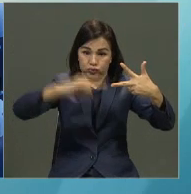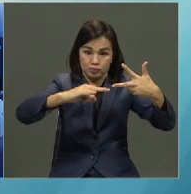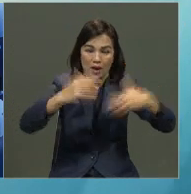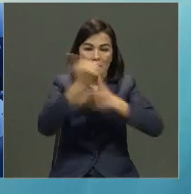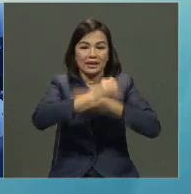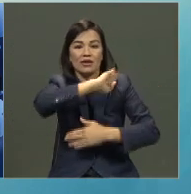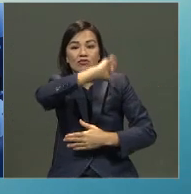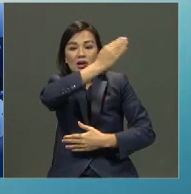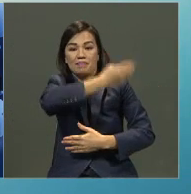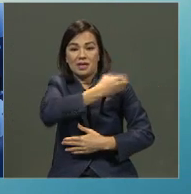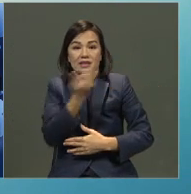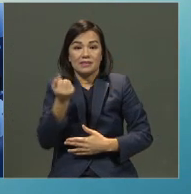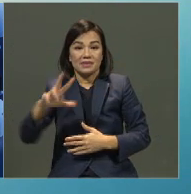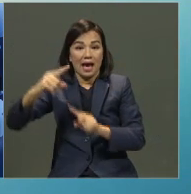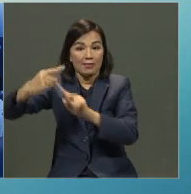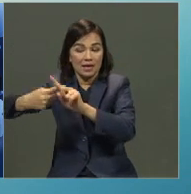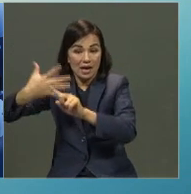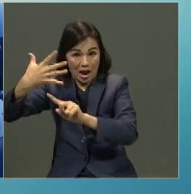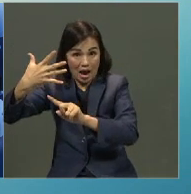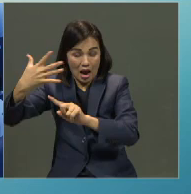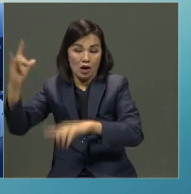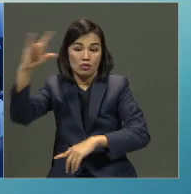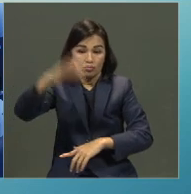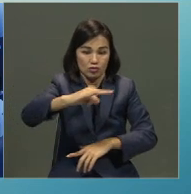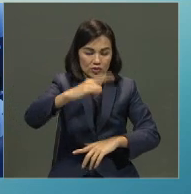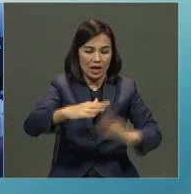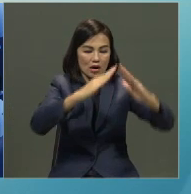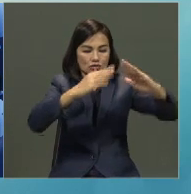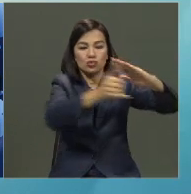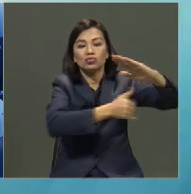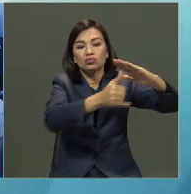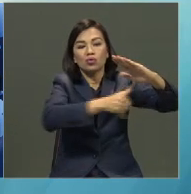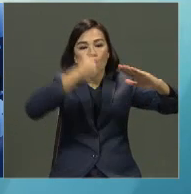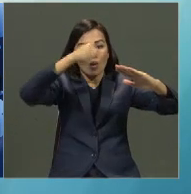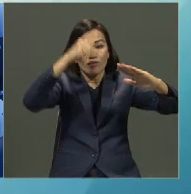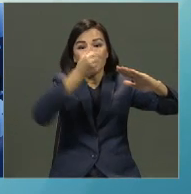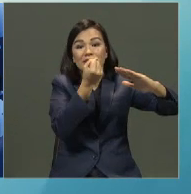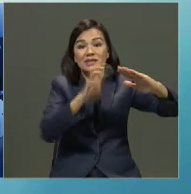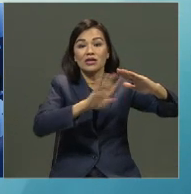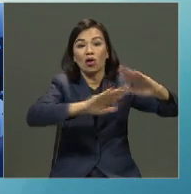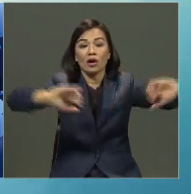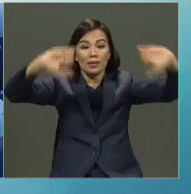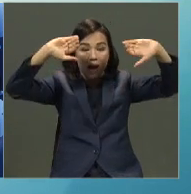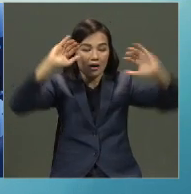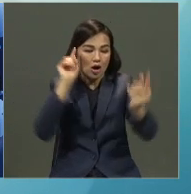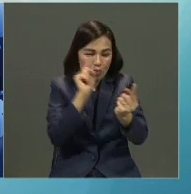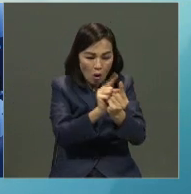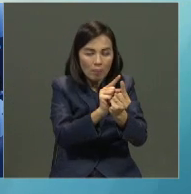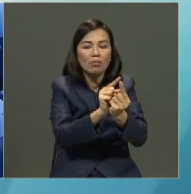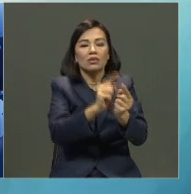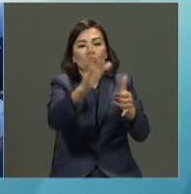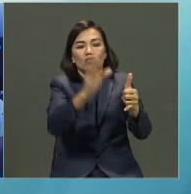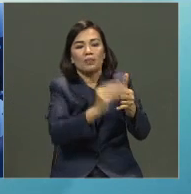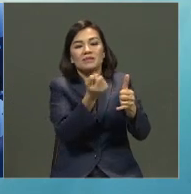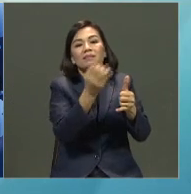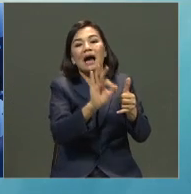ปีไปเรียนภาษาแล้วกลับระดับประเทศฟิลิปปินส์ในวันที่13พฤษภาคมแล้วก็เข้าพักที่ statequarantineก็ก็มาพบตัวเชื้อในวันที่ 19